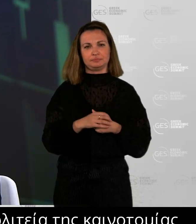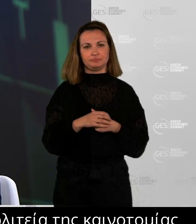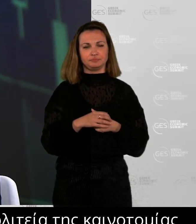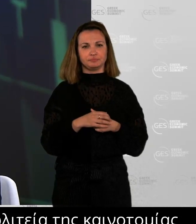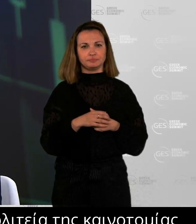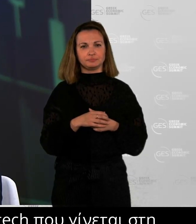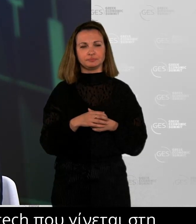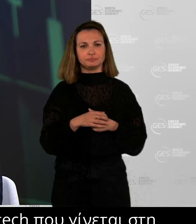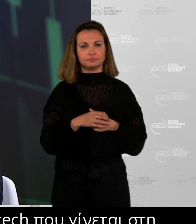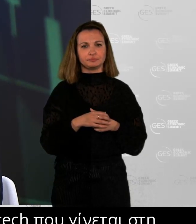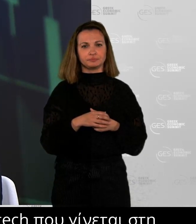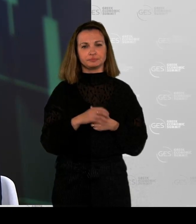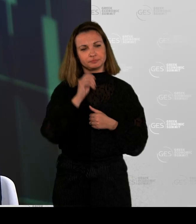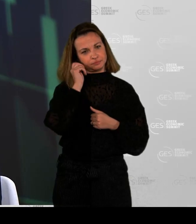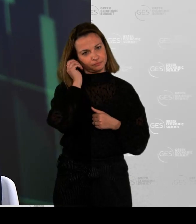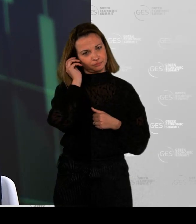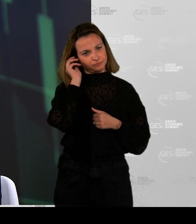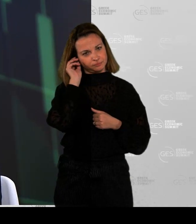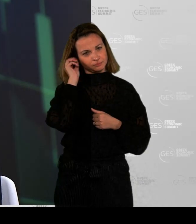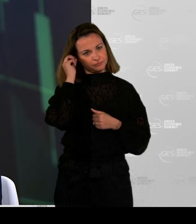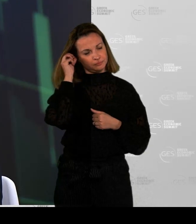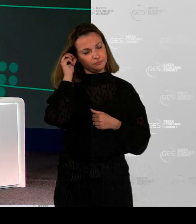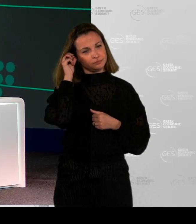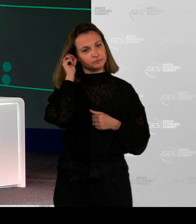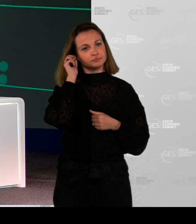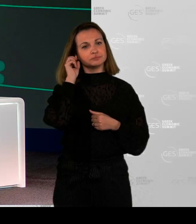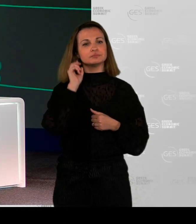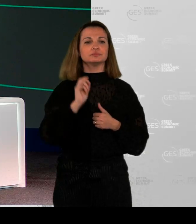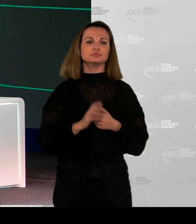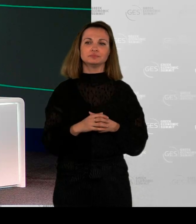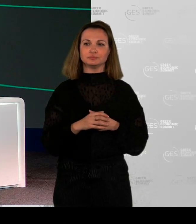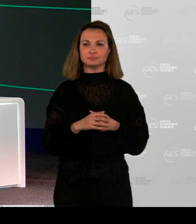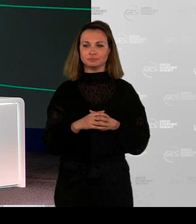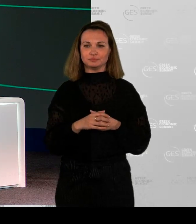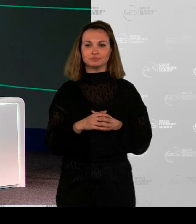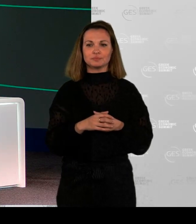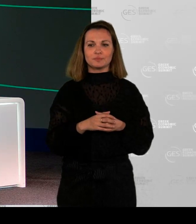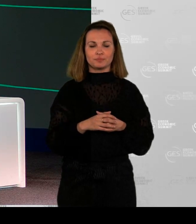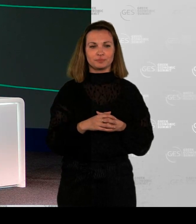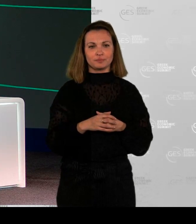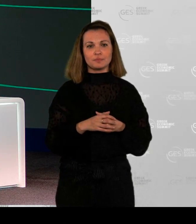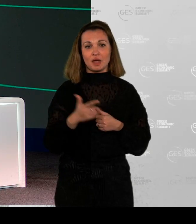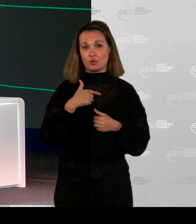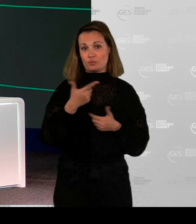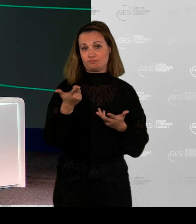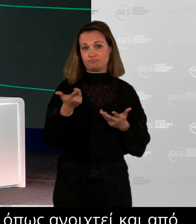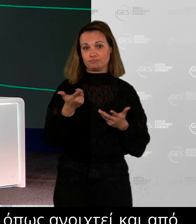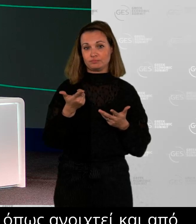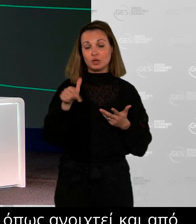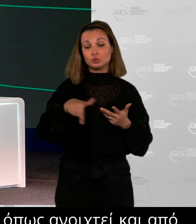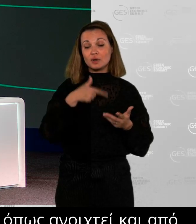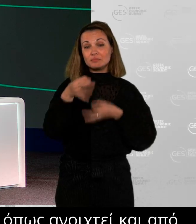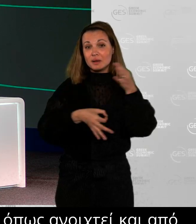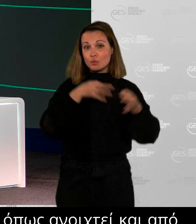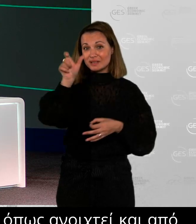Καταπληκτικό, ευχαριστώ πάρα πολύ. Να υποθέσω και εγώ, όλη η βεντάλια έτσι όπως ανοίχθηκε από τον κύριο Ταραντήλη, πραγματικά δείχνει την εθνική στρατηγική